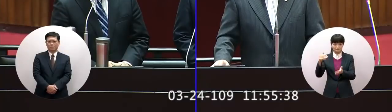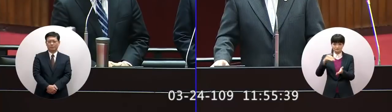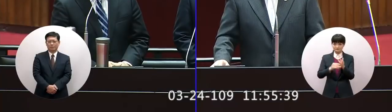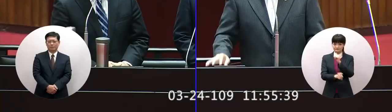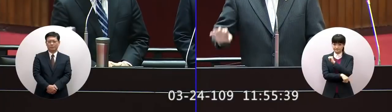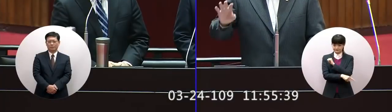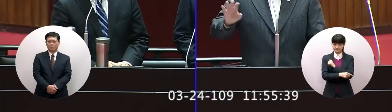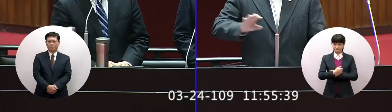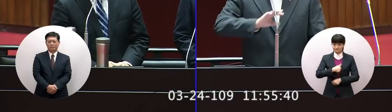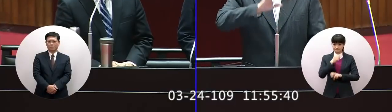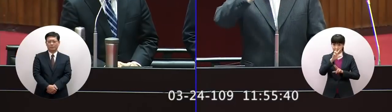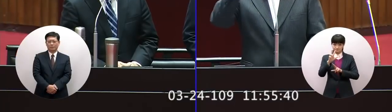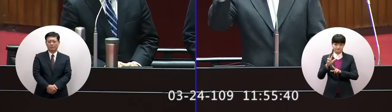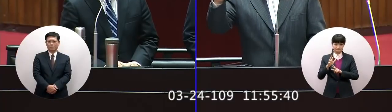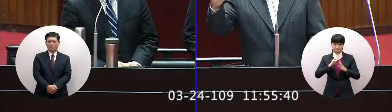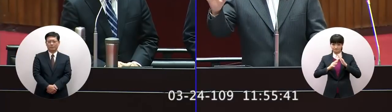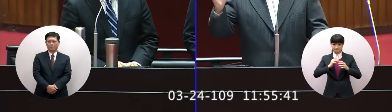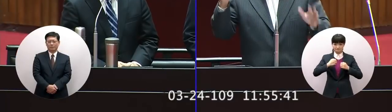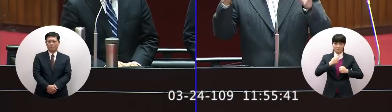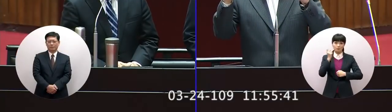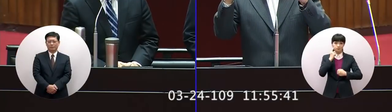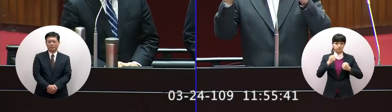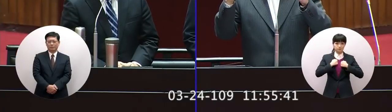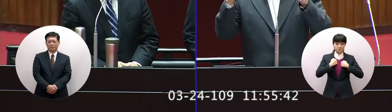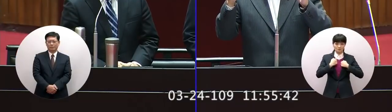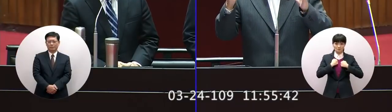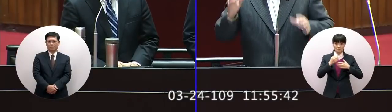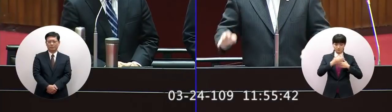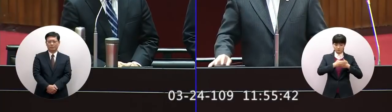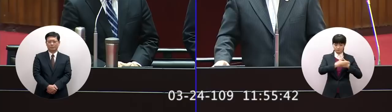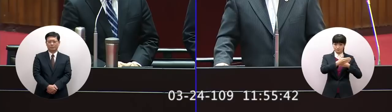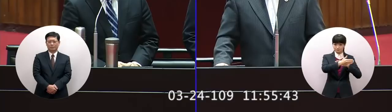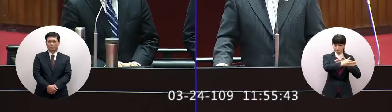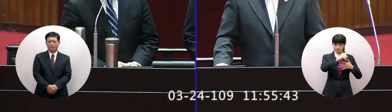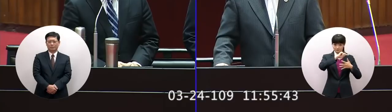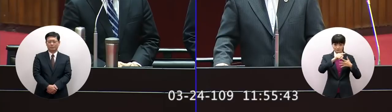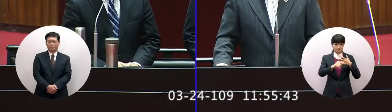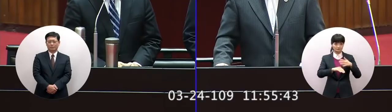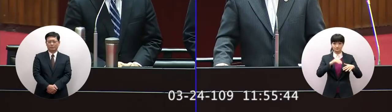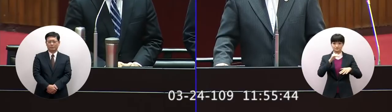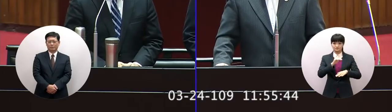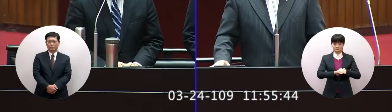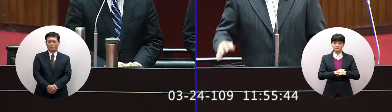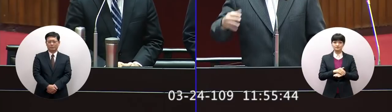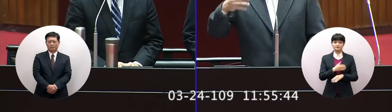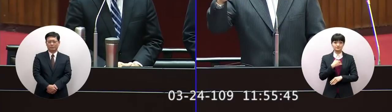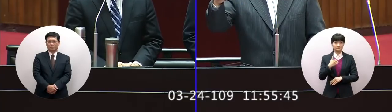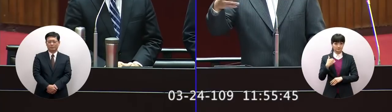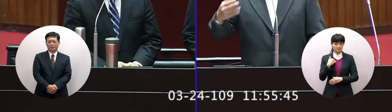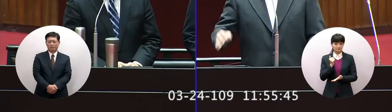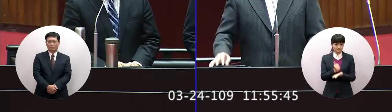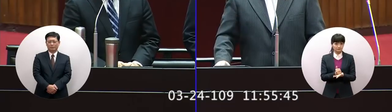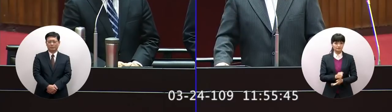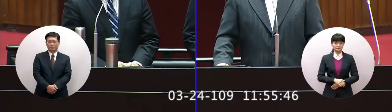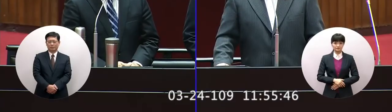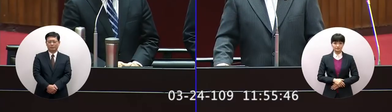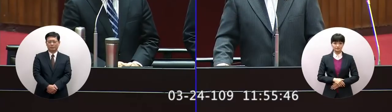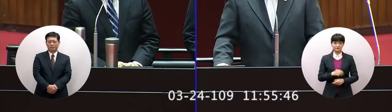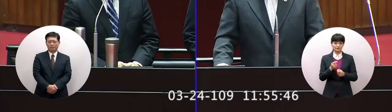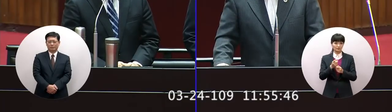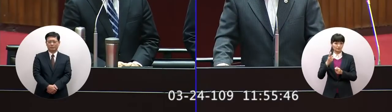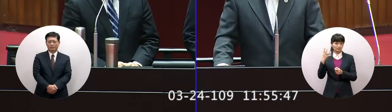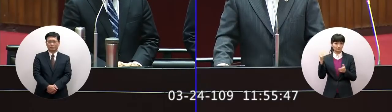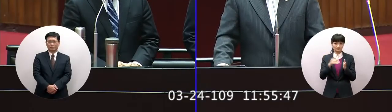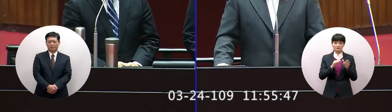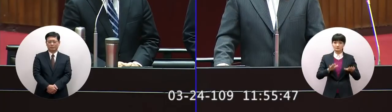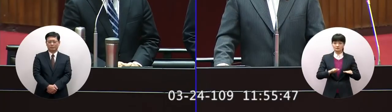的演练，这样子才能磨练出一个完整的战斗兵。这是多少年来部队训